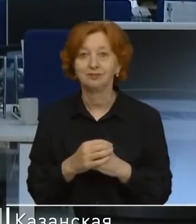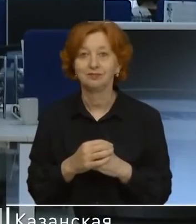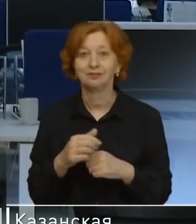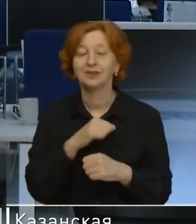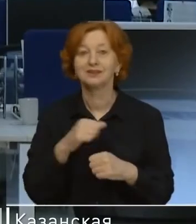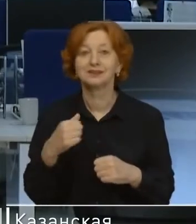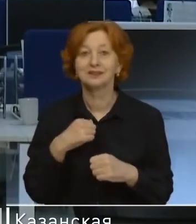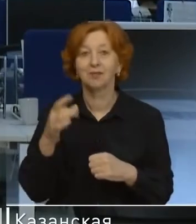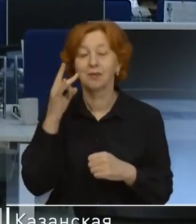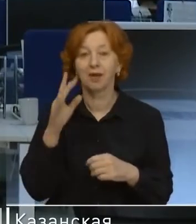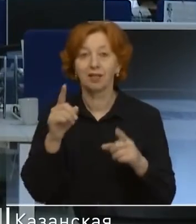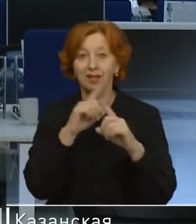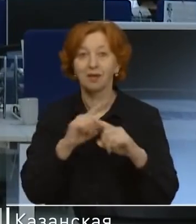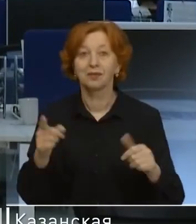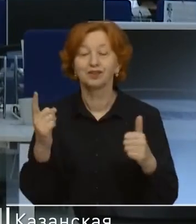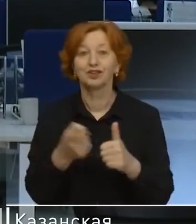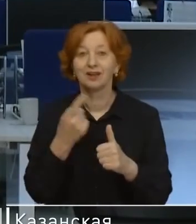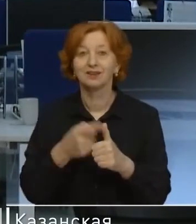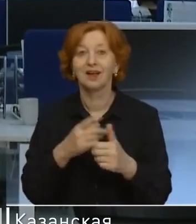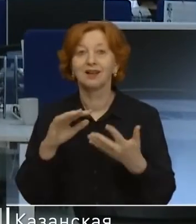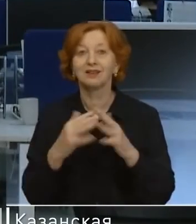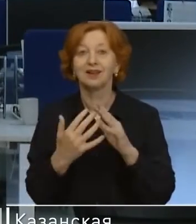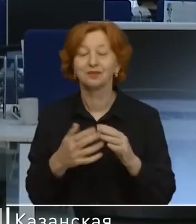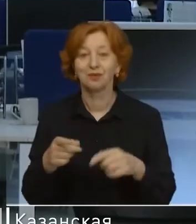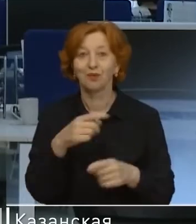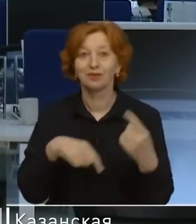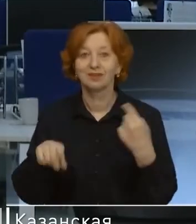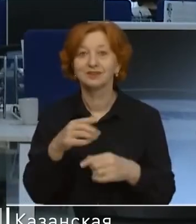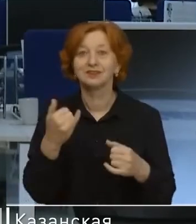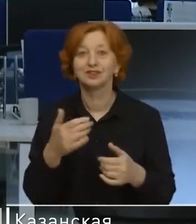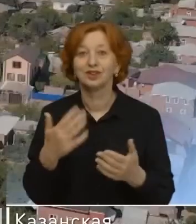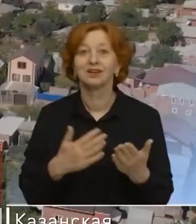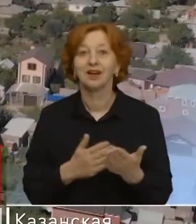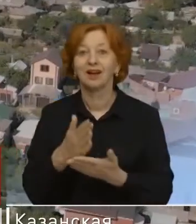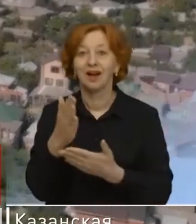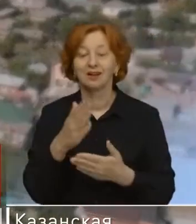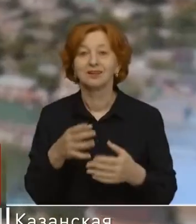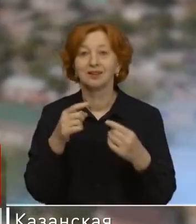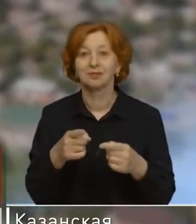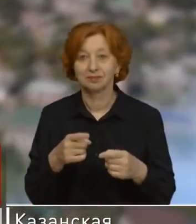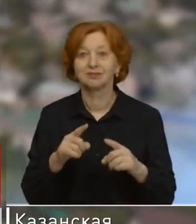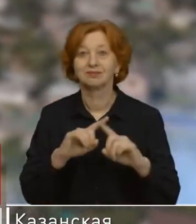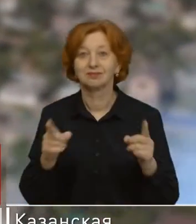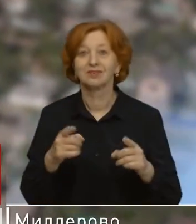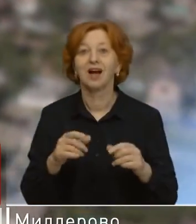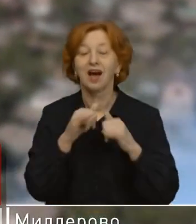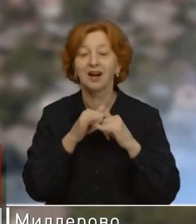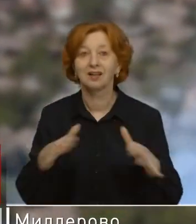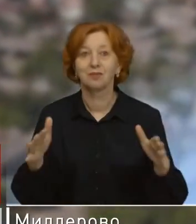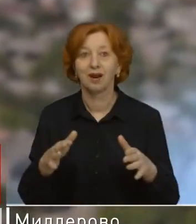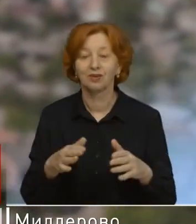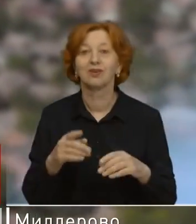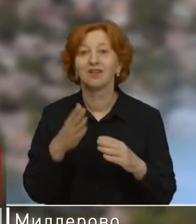Самые популярные и необычные названия населенных пунктов Ростовской области нашли на картах аналитики. Топ-3 самых распространенных